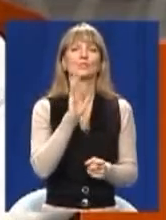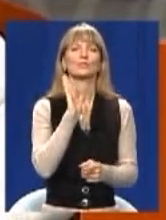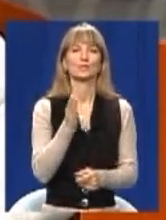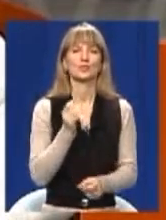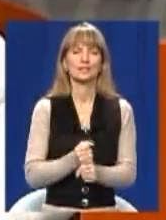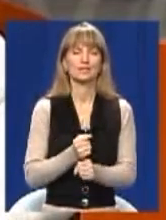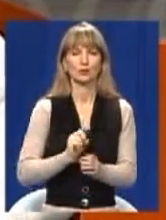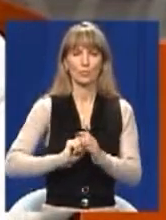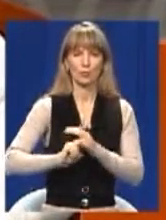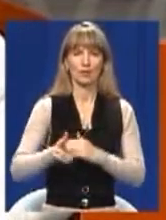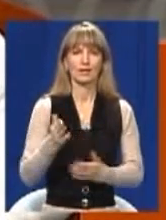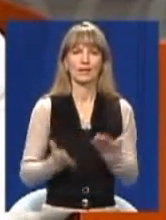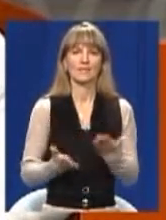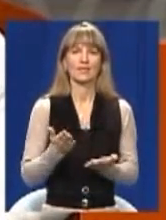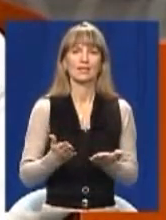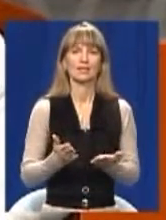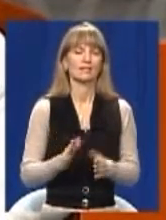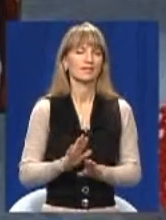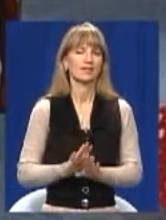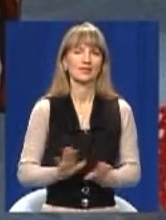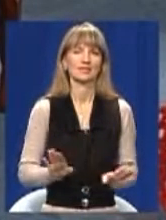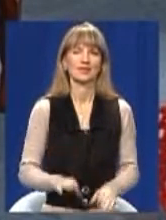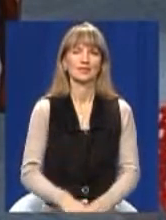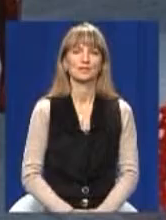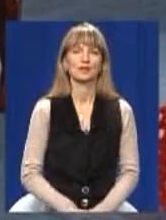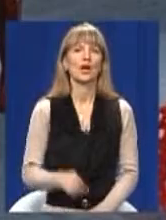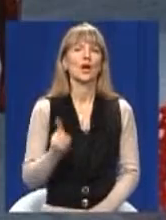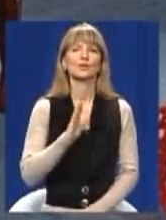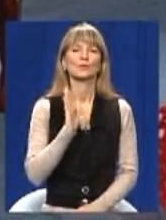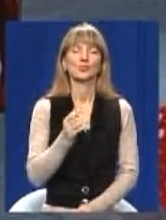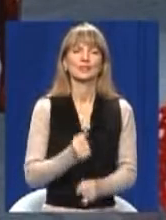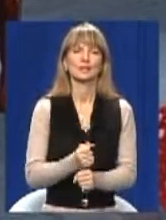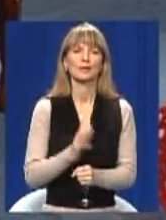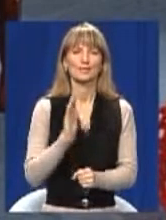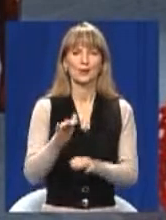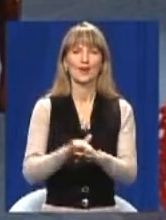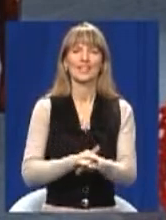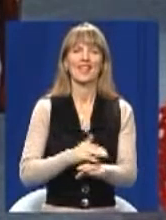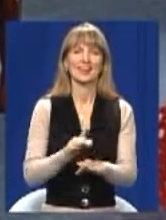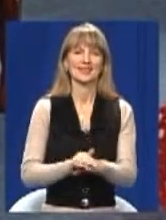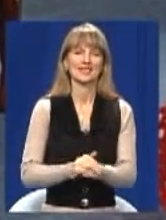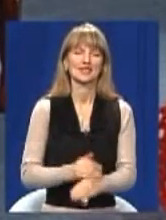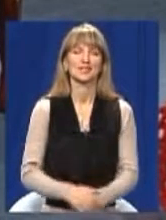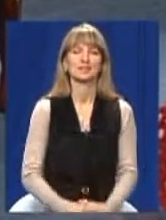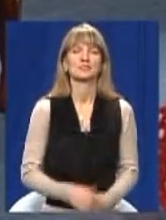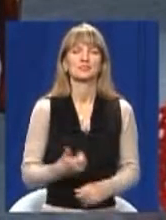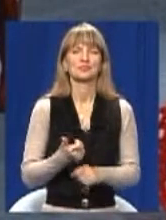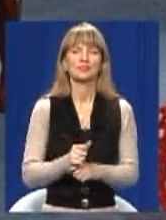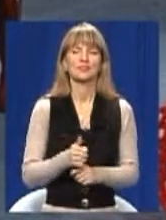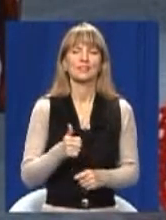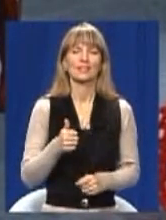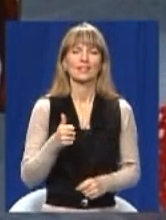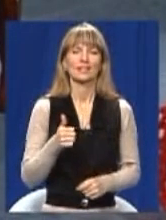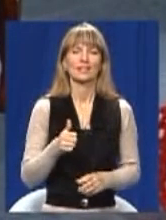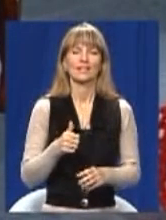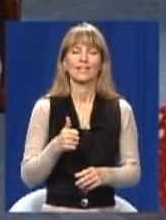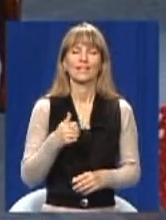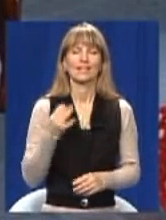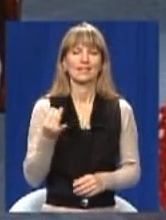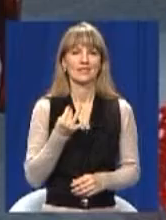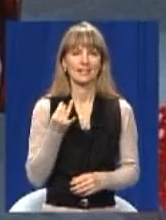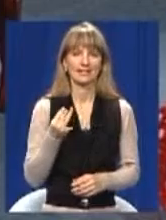будеш робити? Тікати, напевно? Ні. А що? Гладіть його. Ну, це, до речі, дуже такий